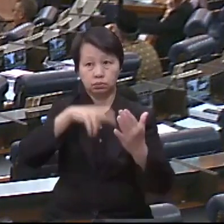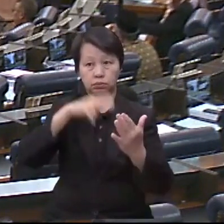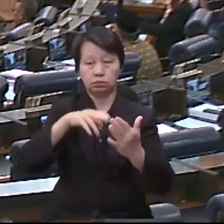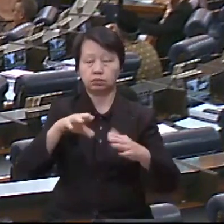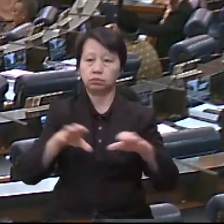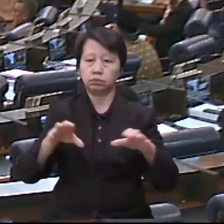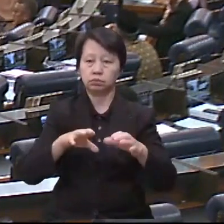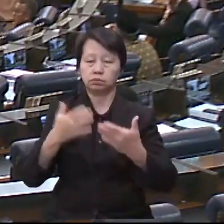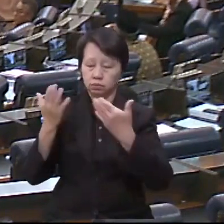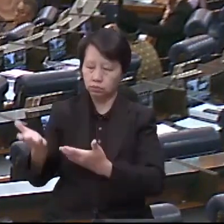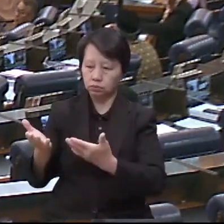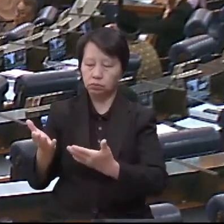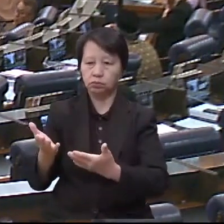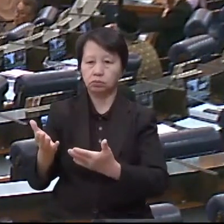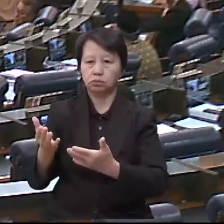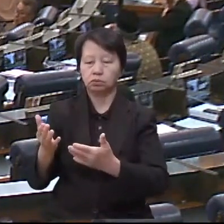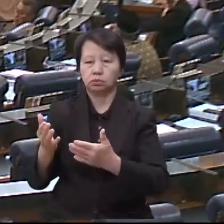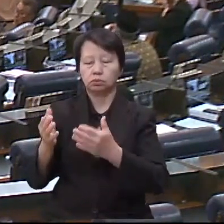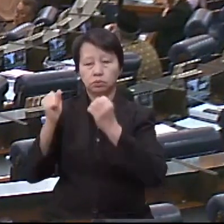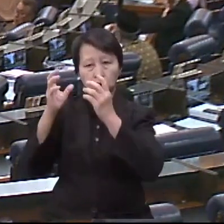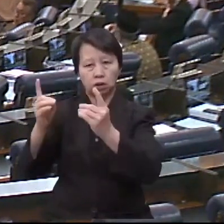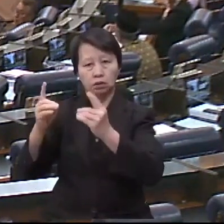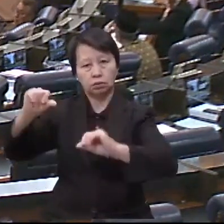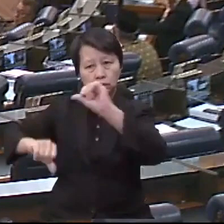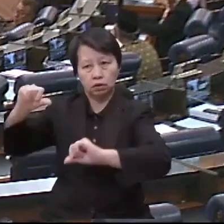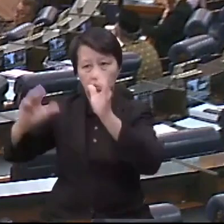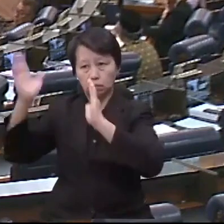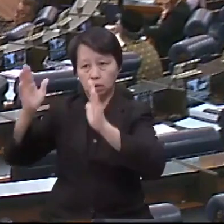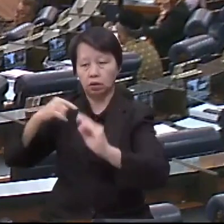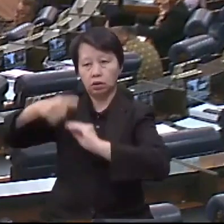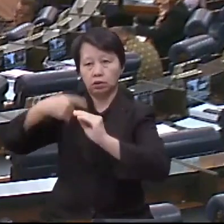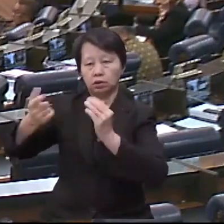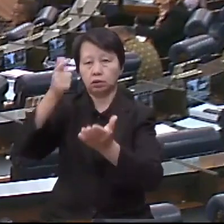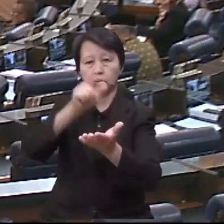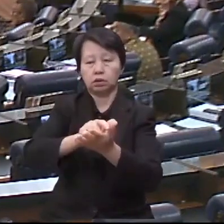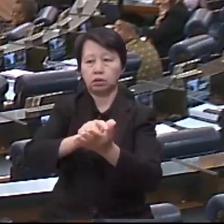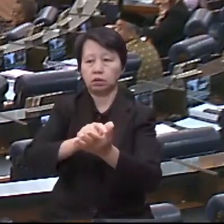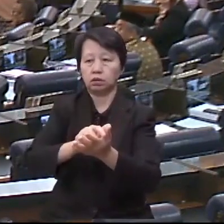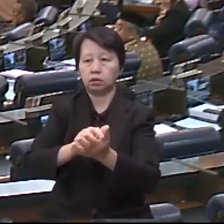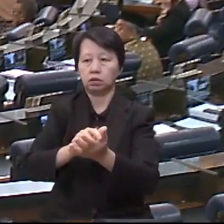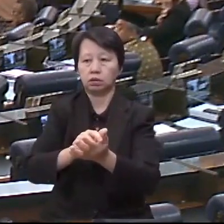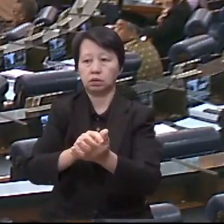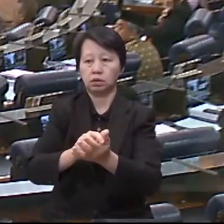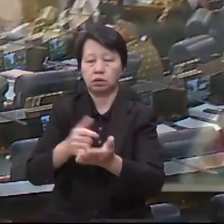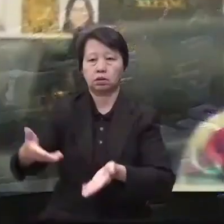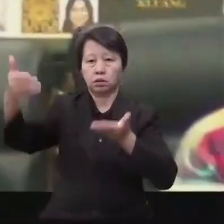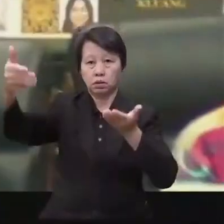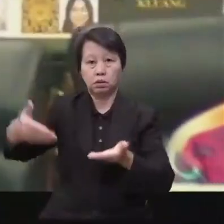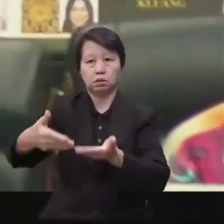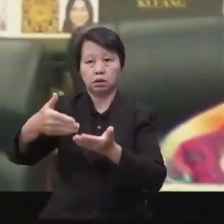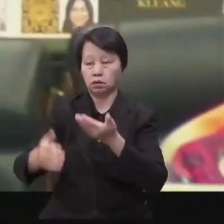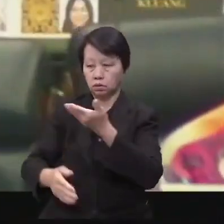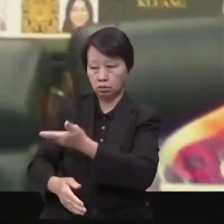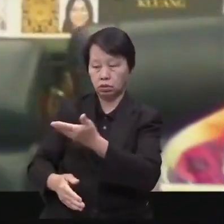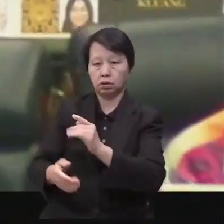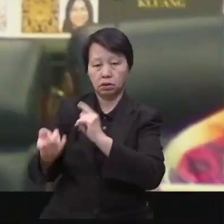dibuat oleh akademi sains Malaysia tentang laporan tentang tentang recommendation mereka